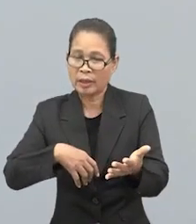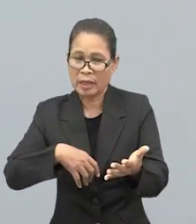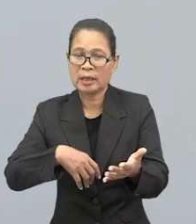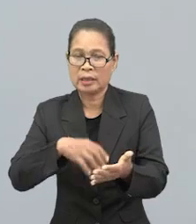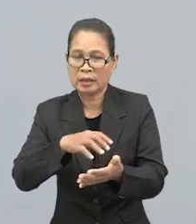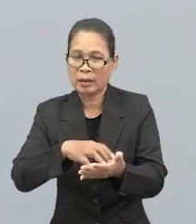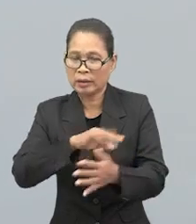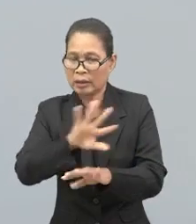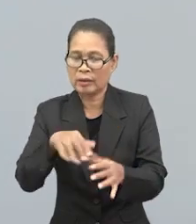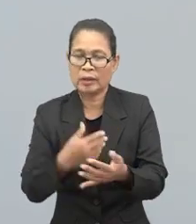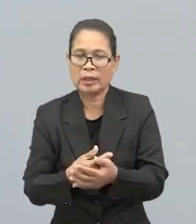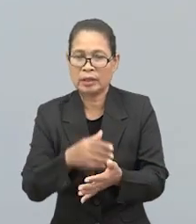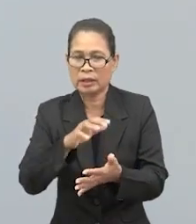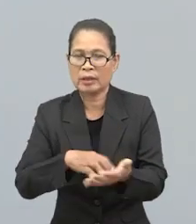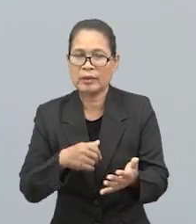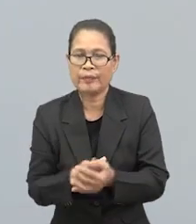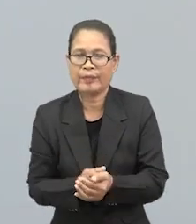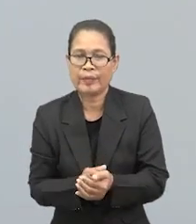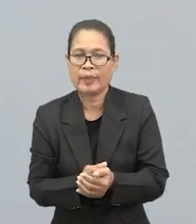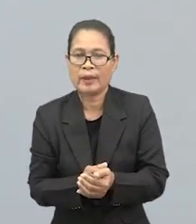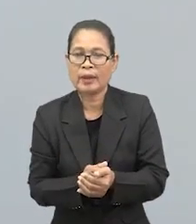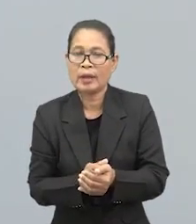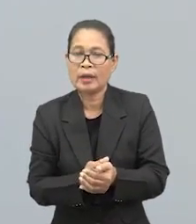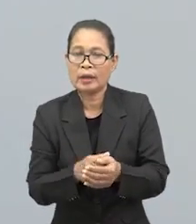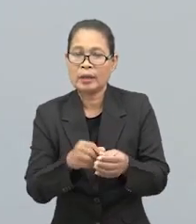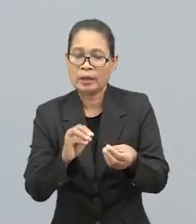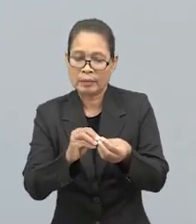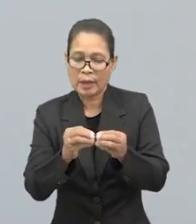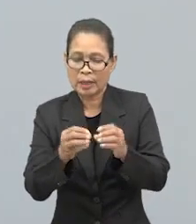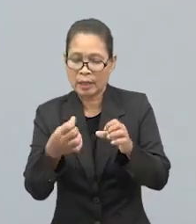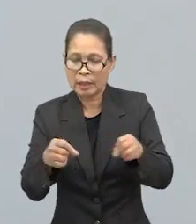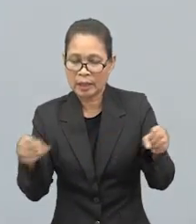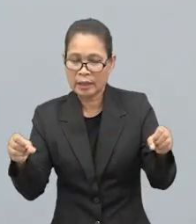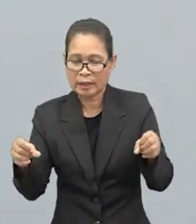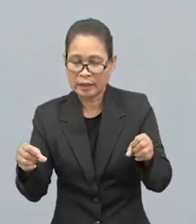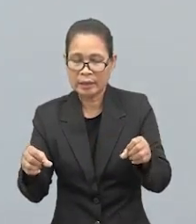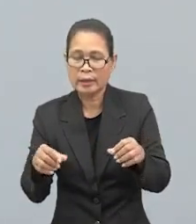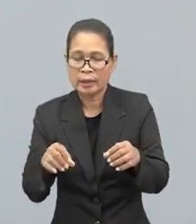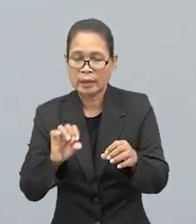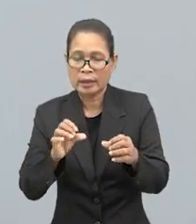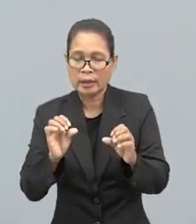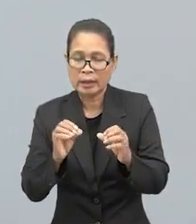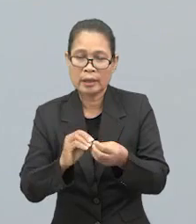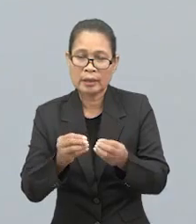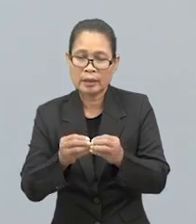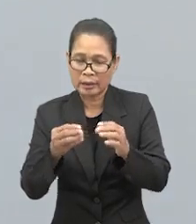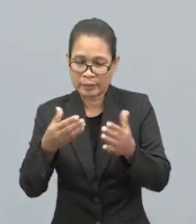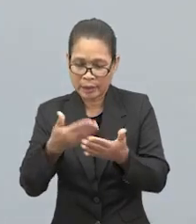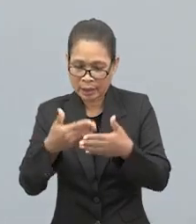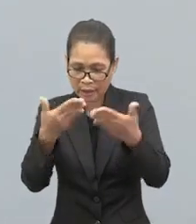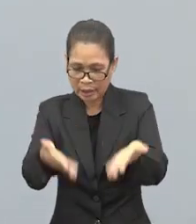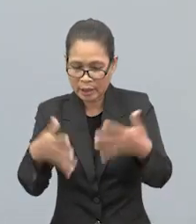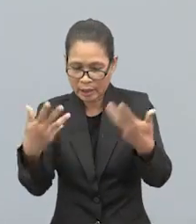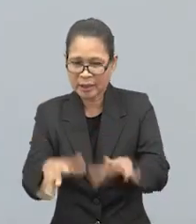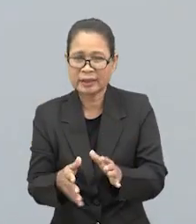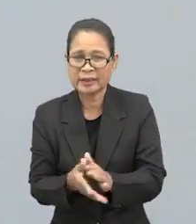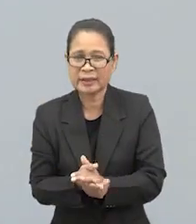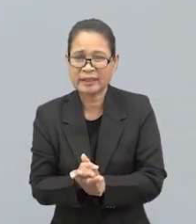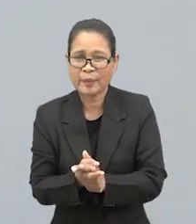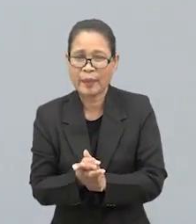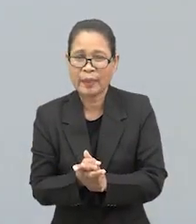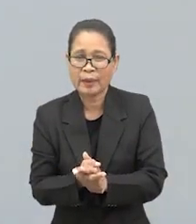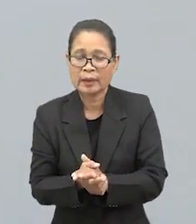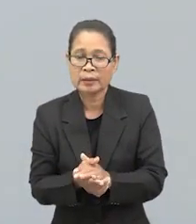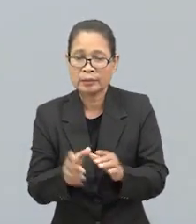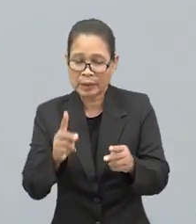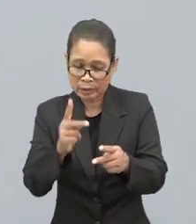riêng dương mà vị thị đó nè cô xong mày tự đọ chẳng riêng tự đọ từng ở nơi nè chẳng lộc bạc lấy côn bằng cả ruồi hái còn mơ tư